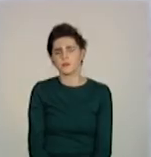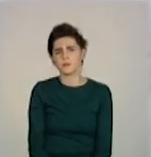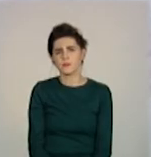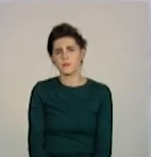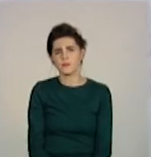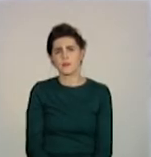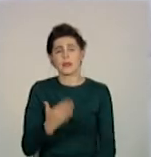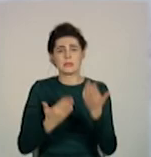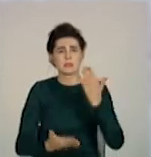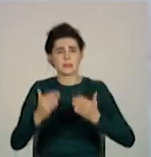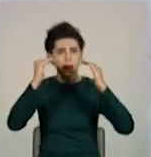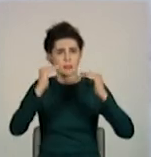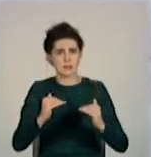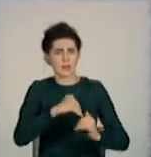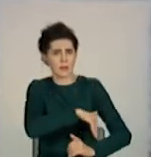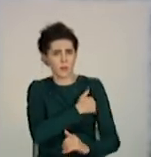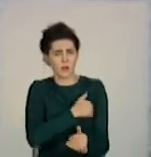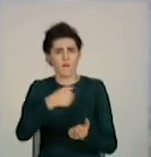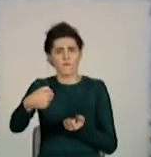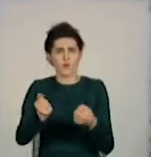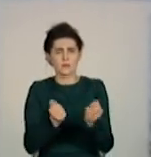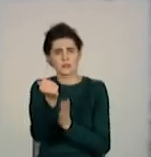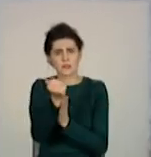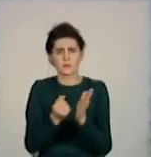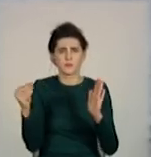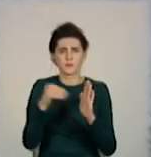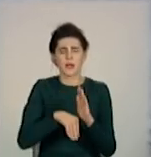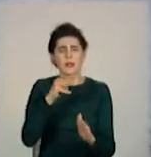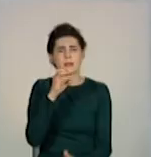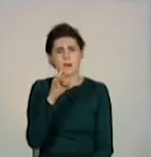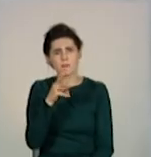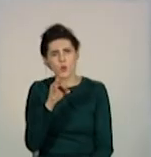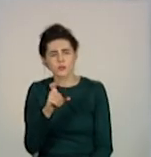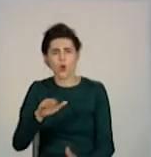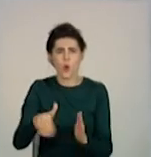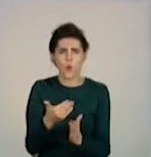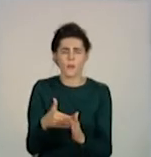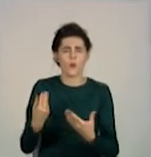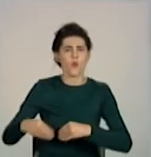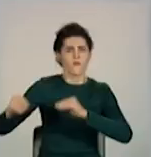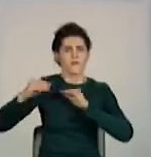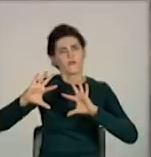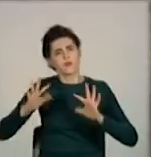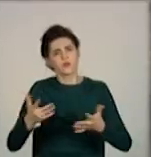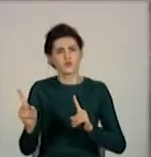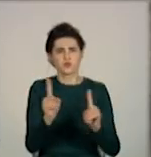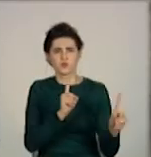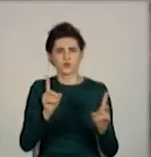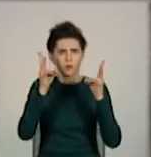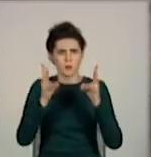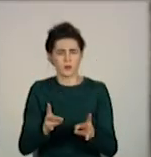За низької температури водієві потрібно взяти в дорогу термос, ковдру, лопату, аби в надзвичайній ситуації вибратися зі сніжного